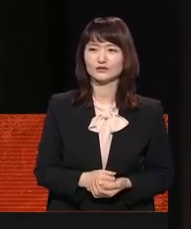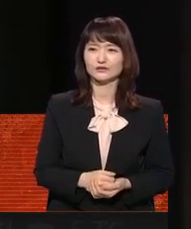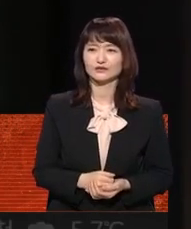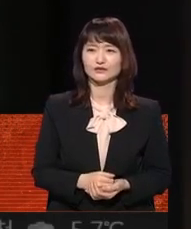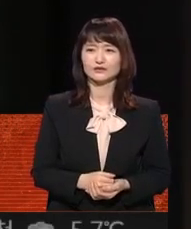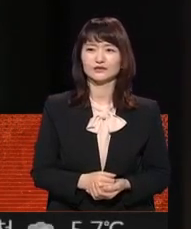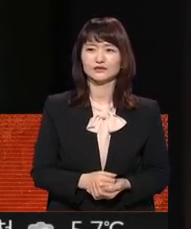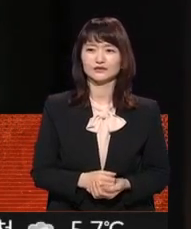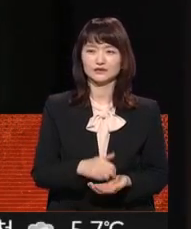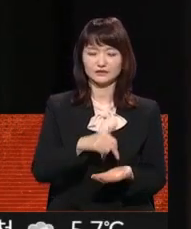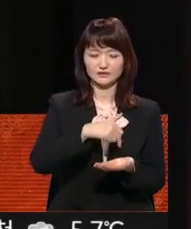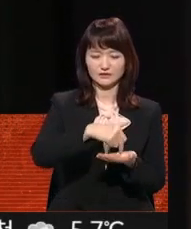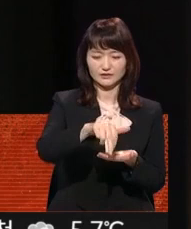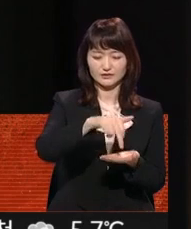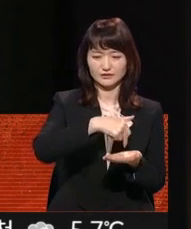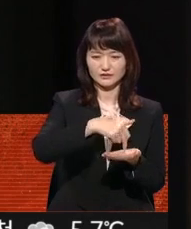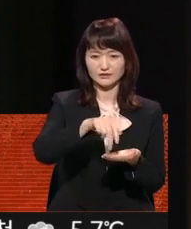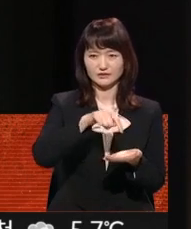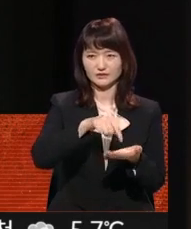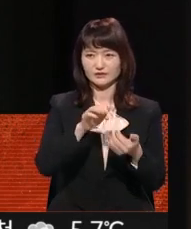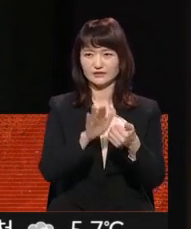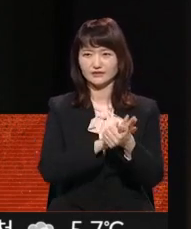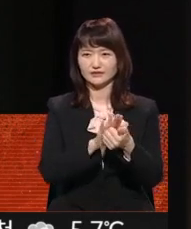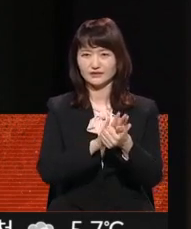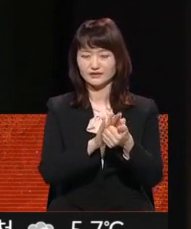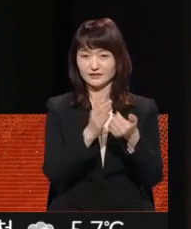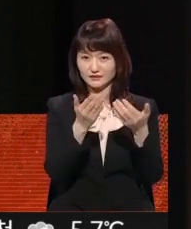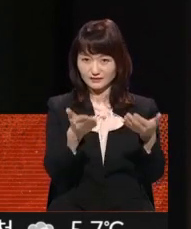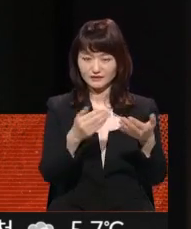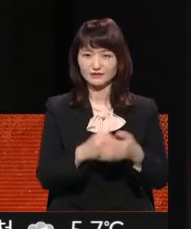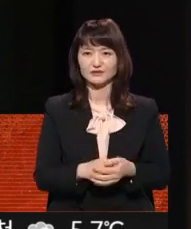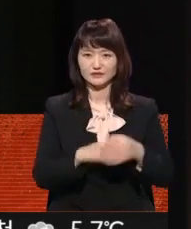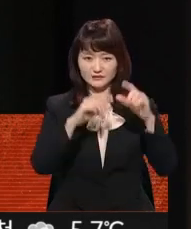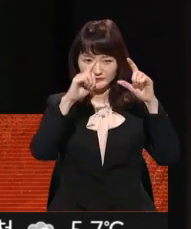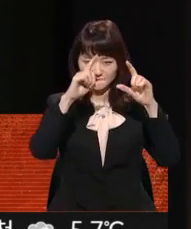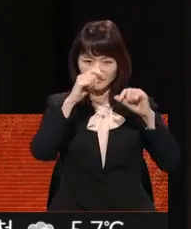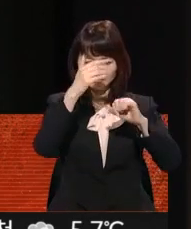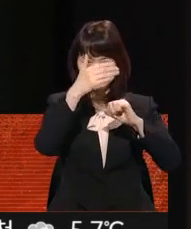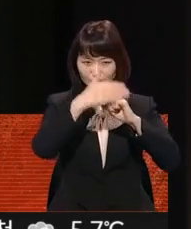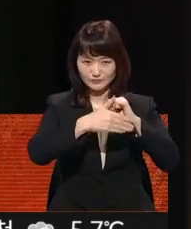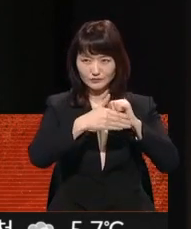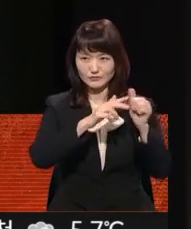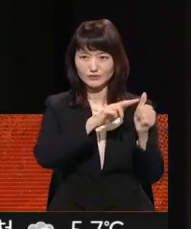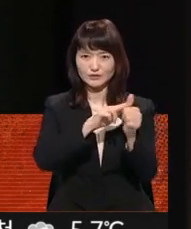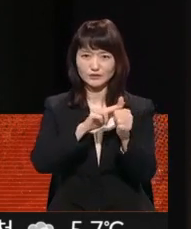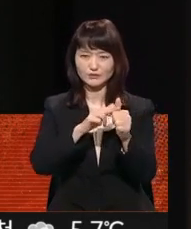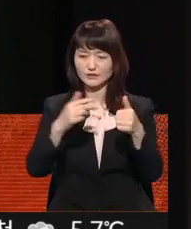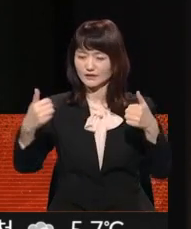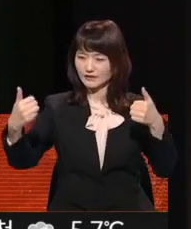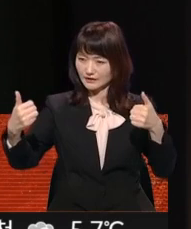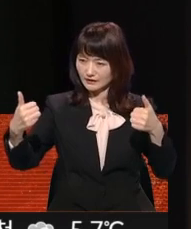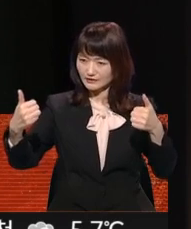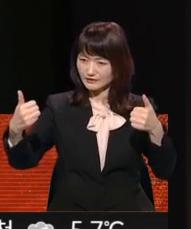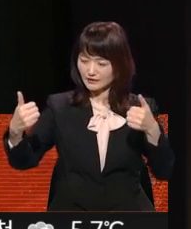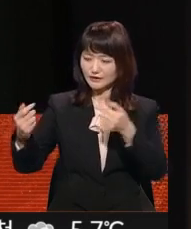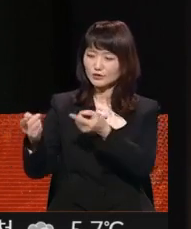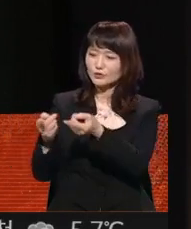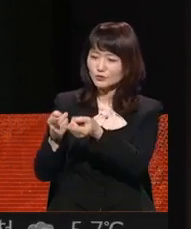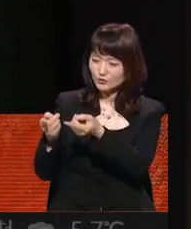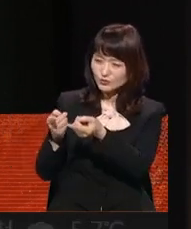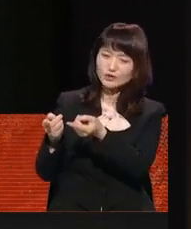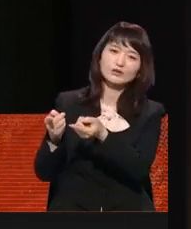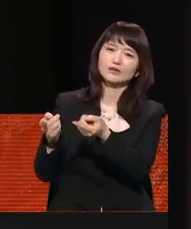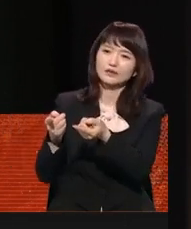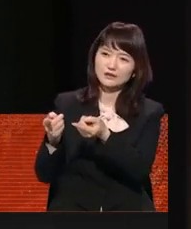계십니다네 카카오톡에서 이제 내놓은 서비스 저 프로필 사진을 상대에 따라서 다르게 지정할 수 있는 그런 기능이 있습니다 좋은